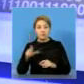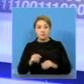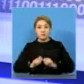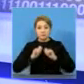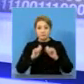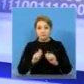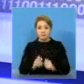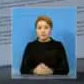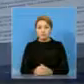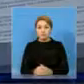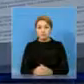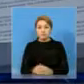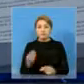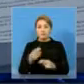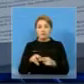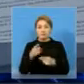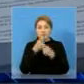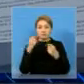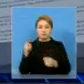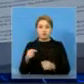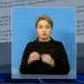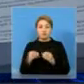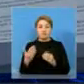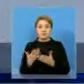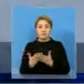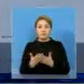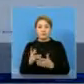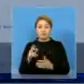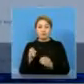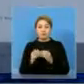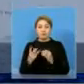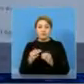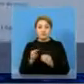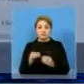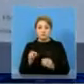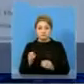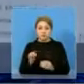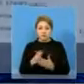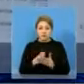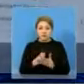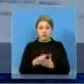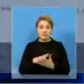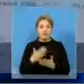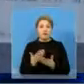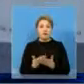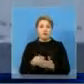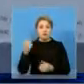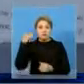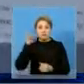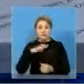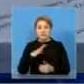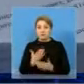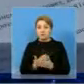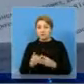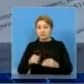марапатталды. Бұл ақпарақта 101-ші атқыштар бригадасы мен 312-ші атқыштар дивизиясының сапында болып, отан үшін от кешкен